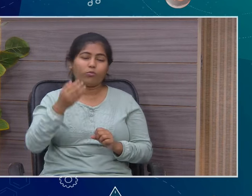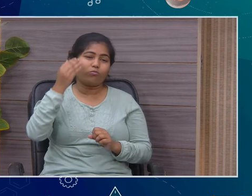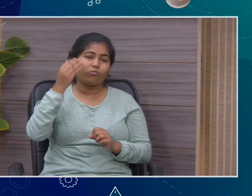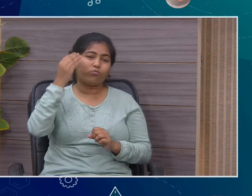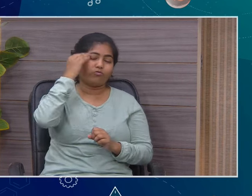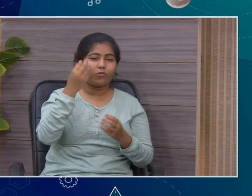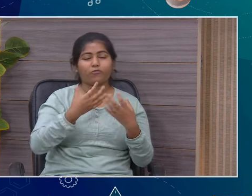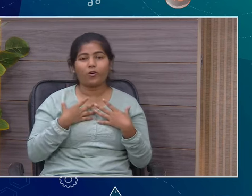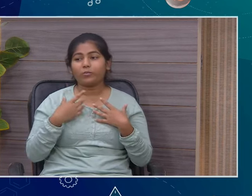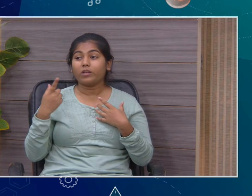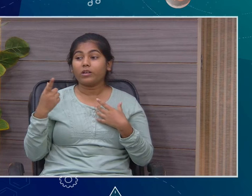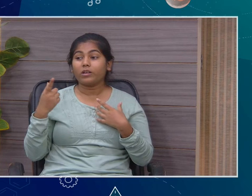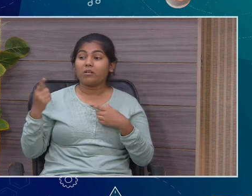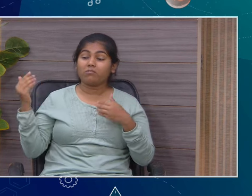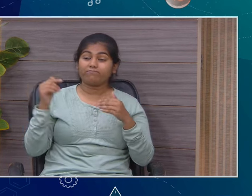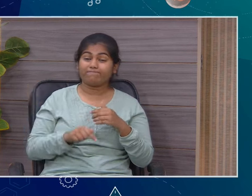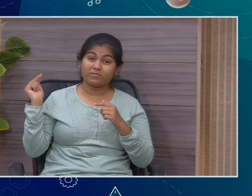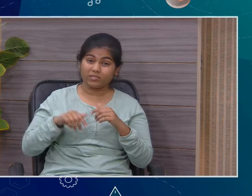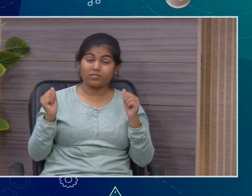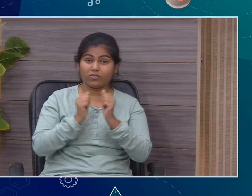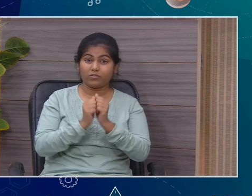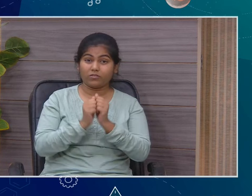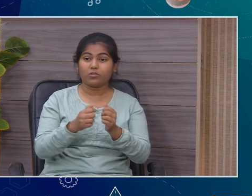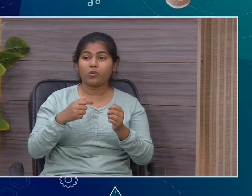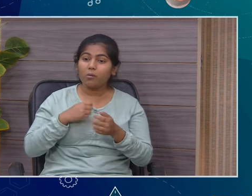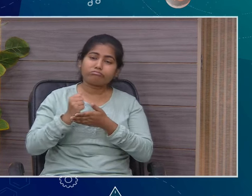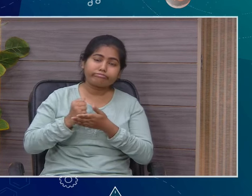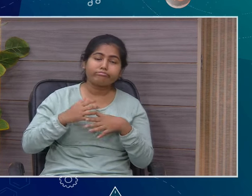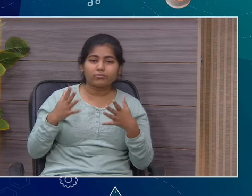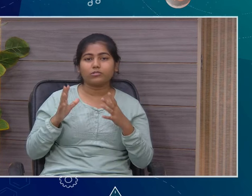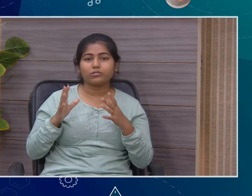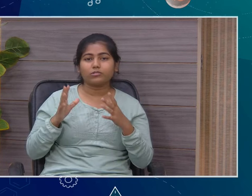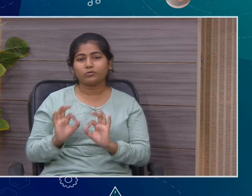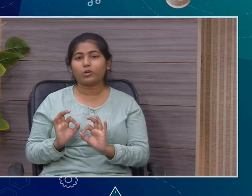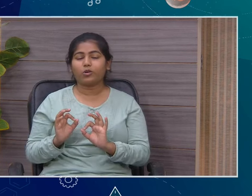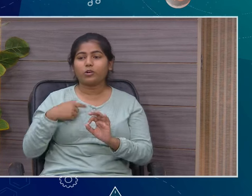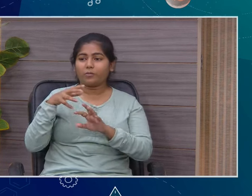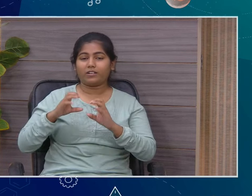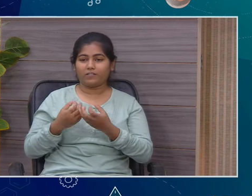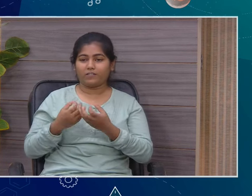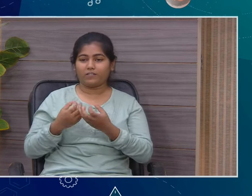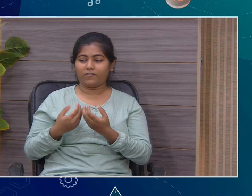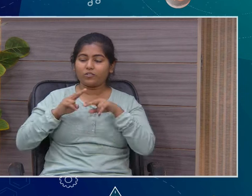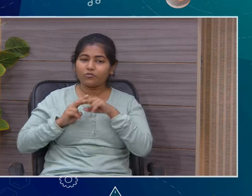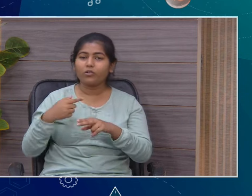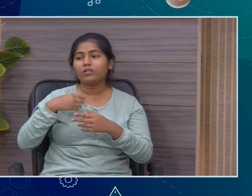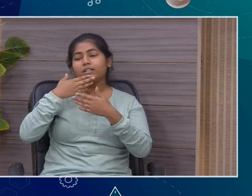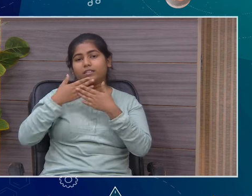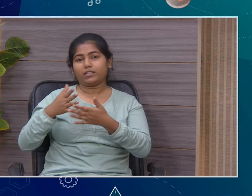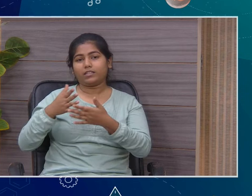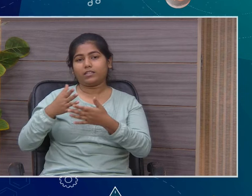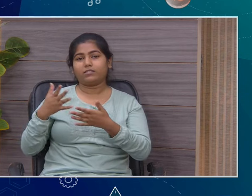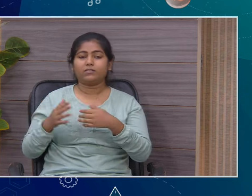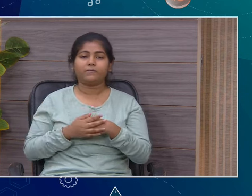जानना चाहेंगे। नीतू जी आप यहाँ तक आई, आपने बहुत बेहतर प्रयास किया मुझे लगता है हमारी समावेशी कक्षा को संपूर्ण करने का, उसके लिए बहुत बहुत